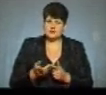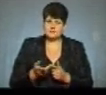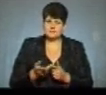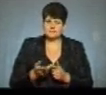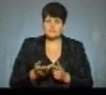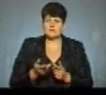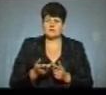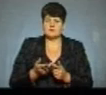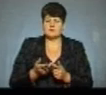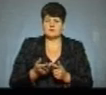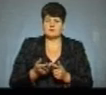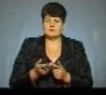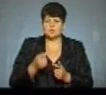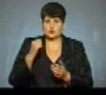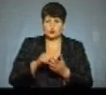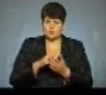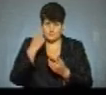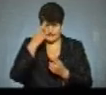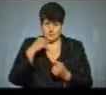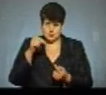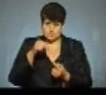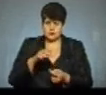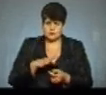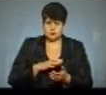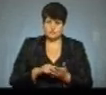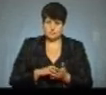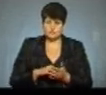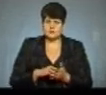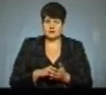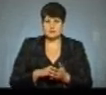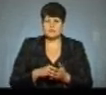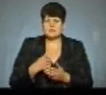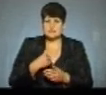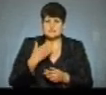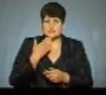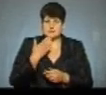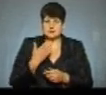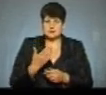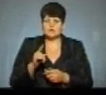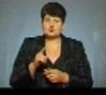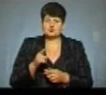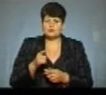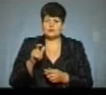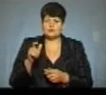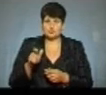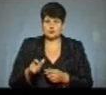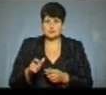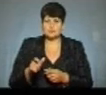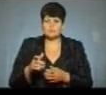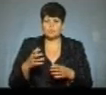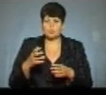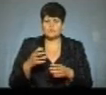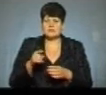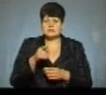ну, схожі були ті документи з особою? Чи звіряєте ви? Я питала, чи, ну, чи не людина похуда, він сказав,